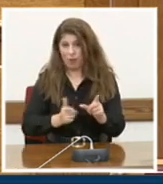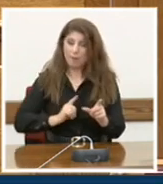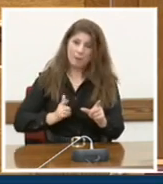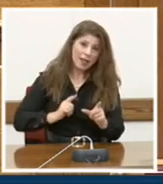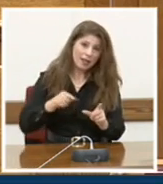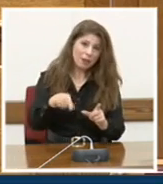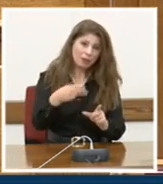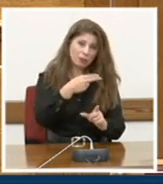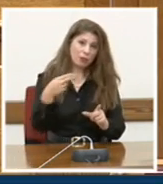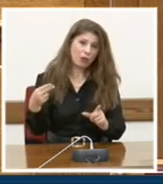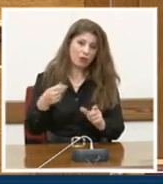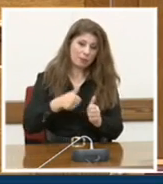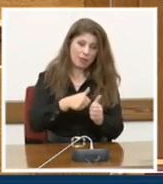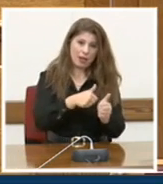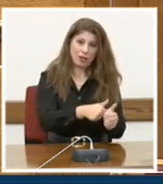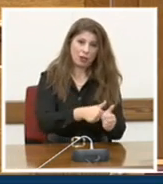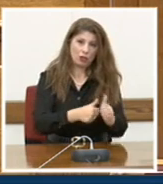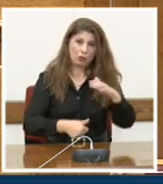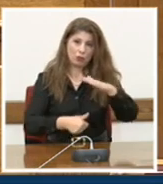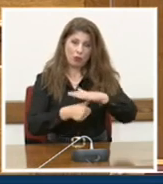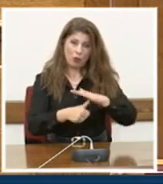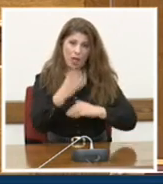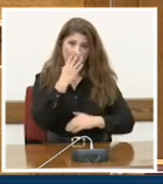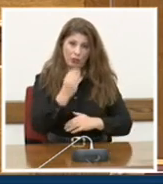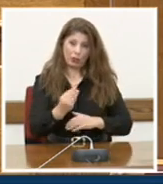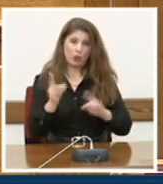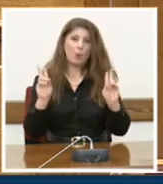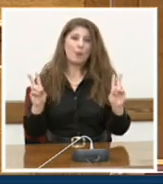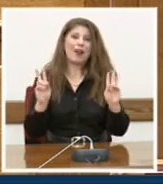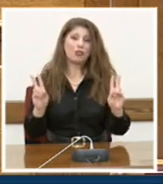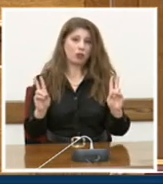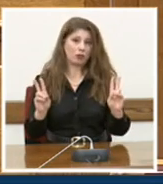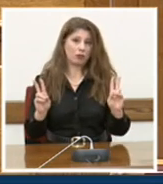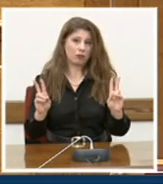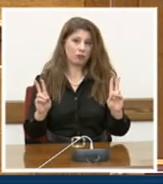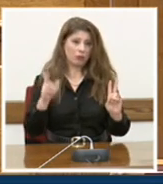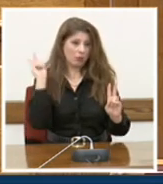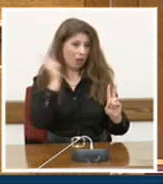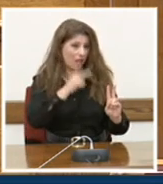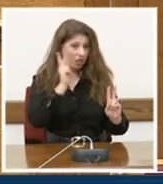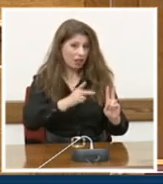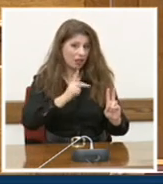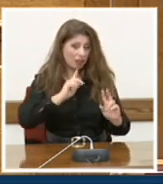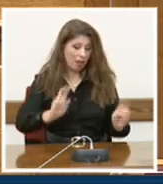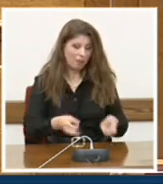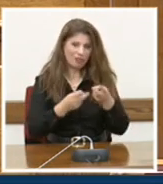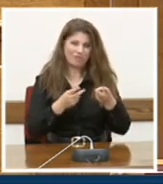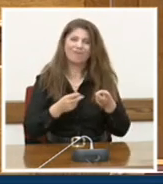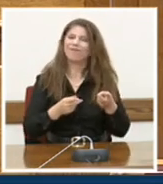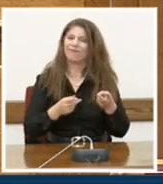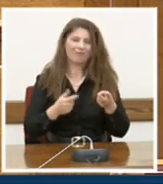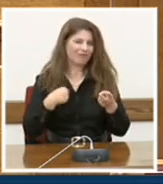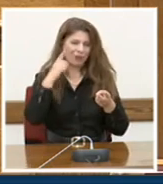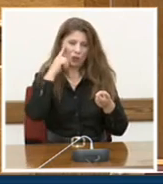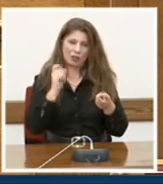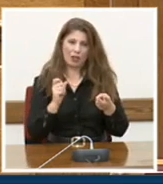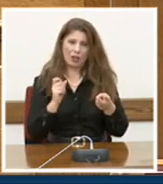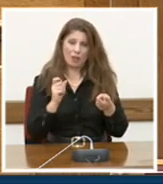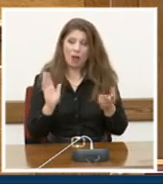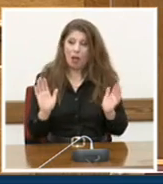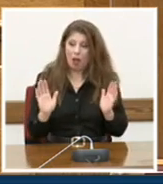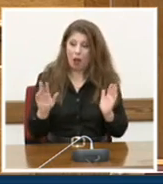υπόθεση παρακολούθησης του Προέδρου του ΠΑΣΟΚ για να τα καταγγείλει, να τα αποκαλύψει. Εσείς όμως, λες και υπάρχει και μεταξύ σας